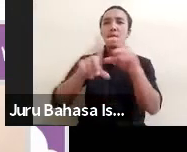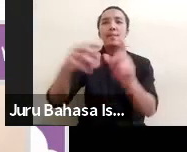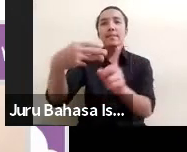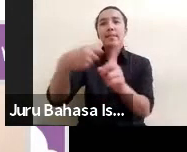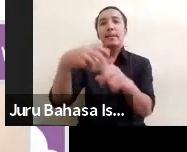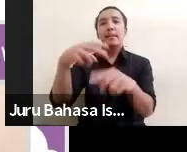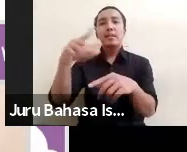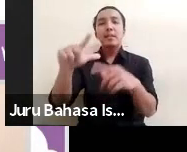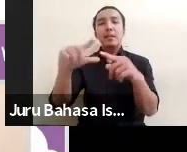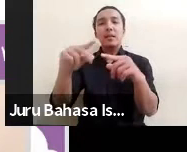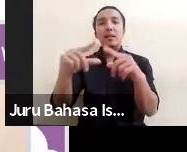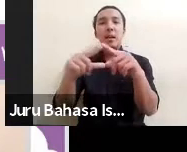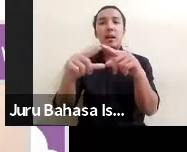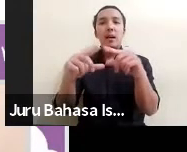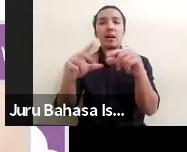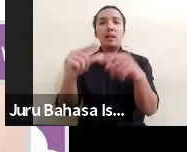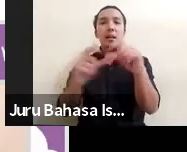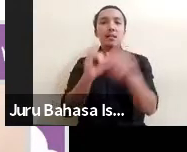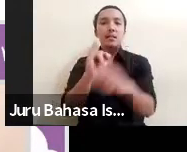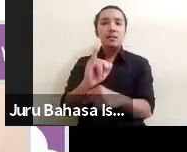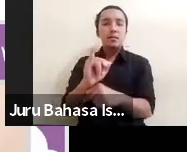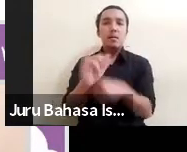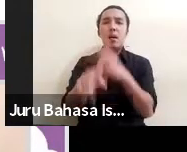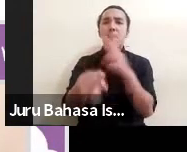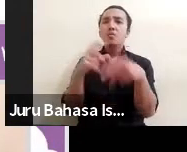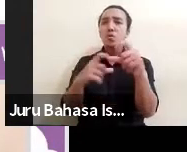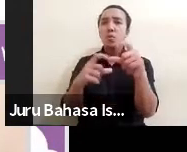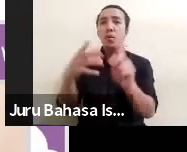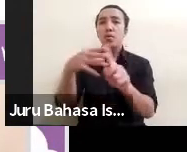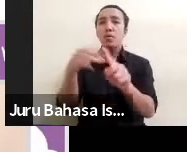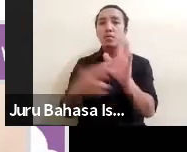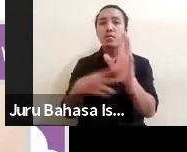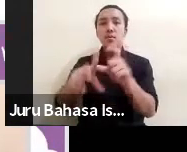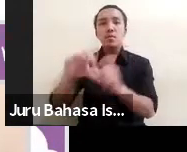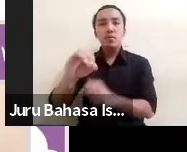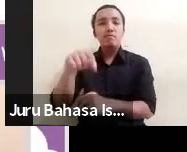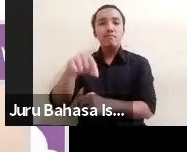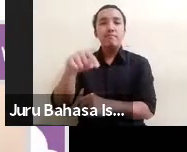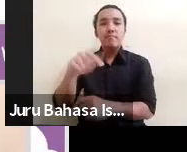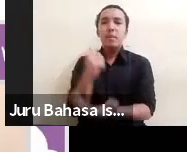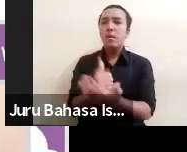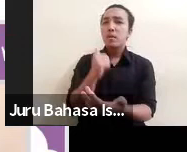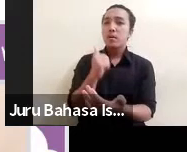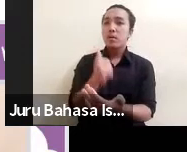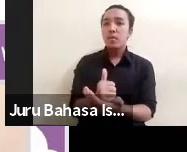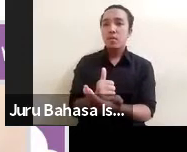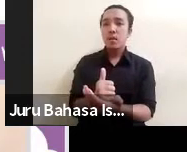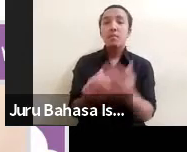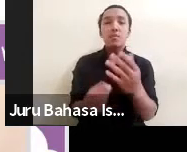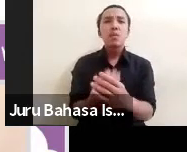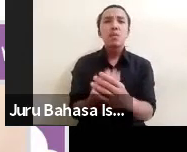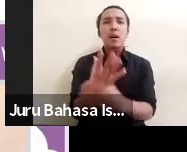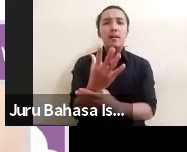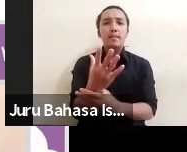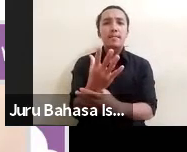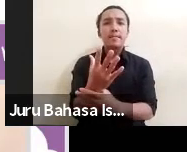betul-betul mau mewujudkan kabupaten inklusi. Itu kita wujudkan bersamaan dengan Hari Disabilitas Internasional